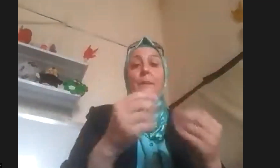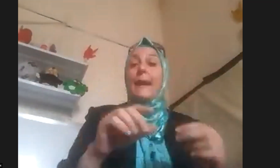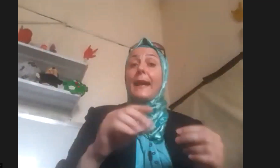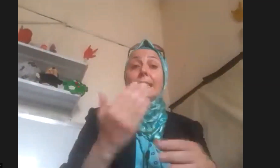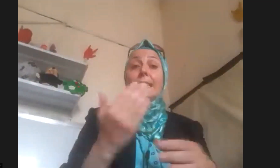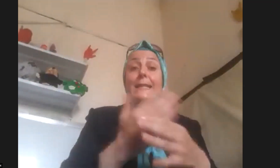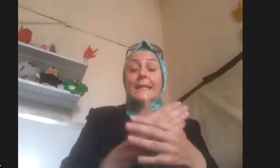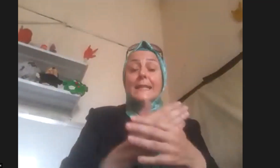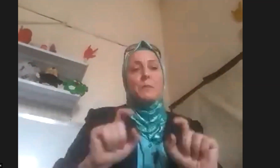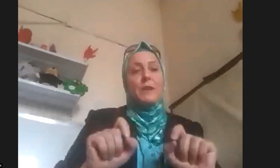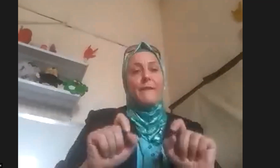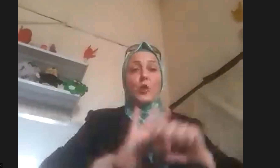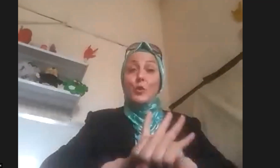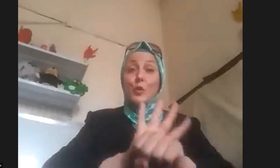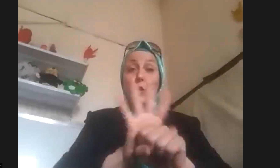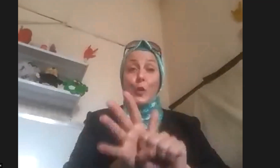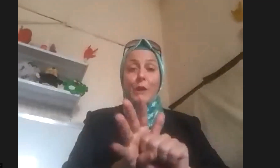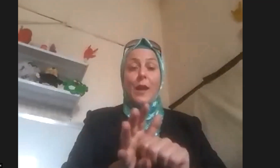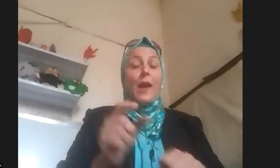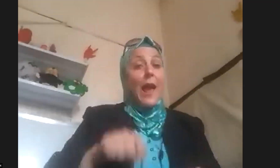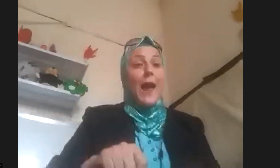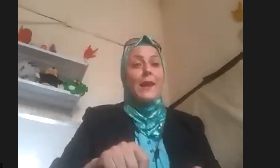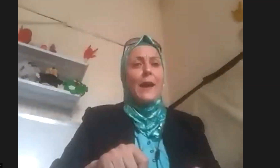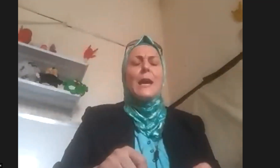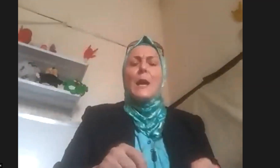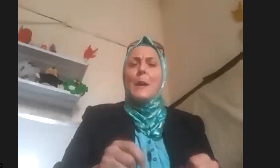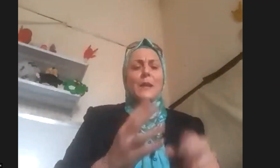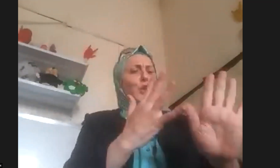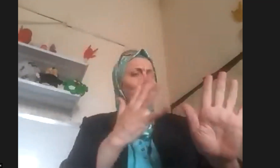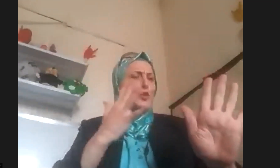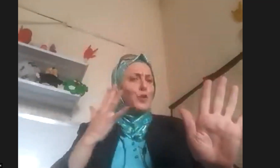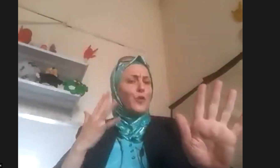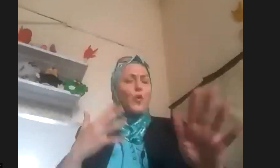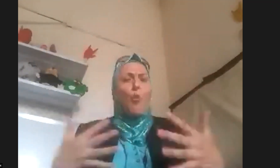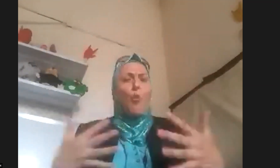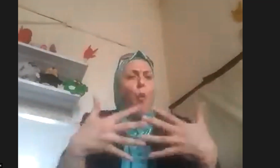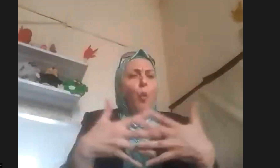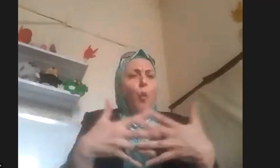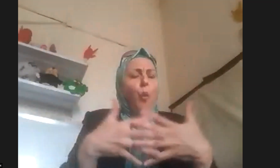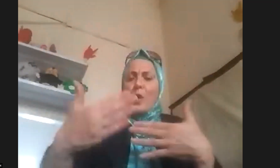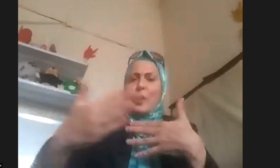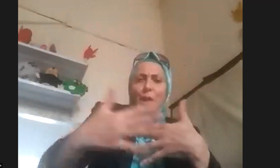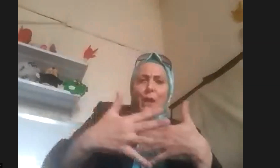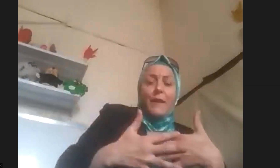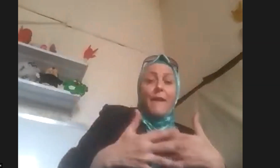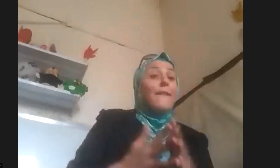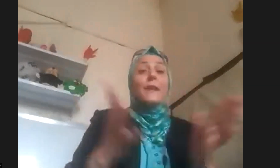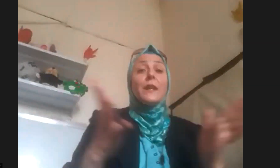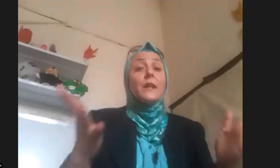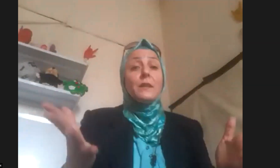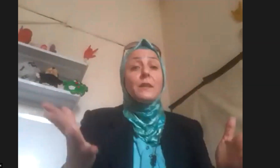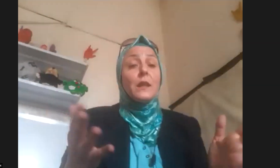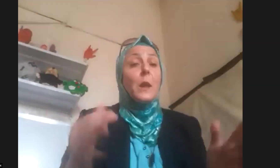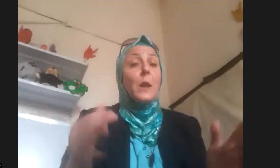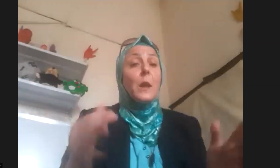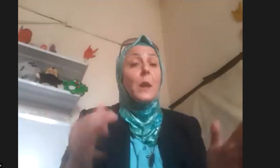فيما يتعلق في ازدحام الصفوف، وهذا واقع بتمر فيه كثير من السياقات العربية، وجود عدد كبير